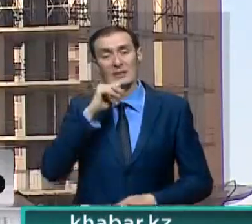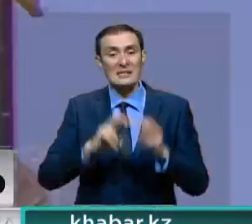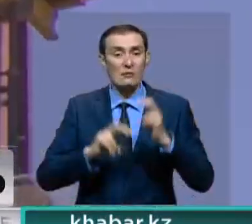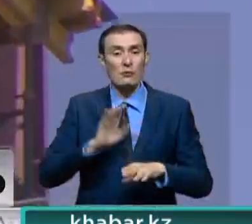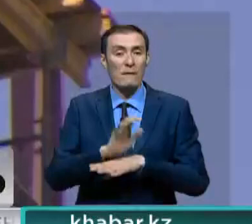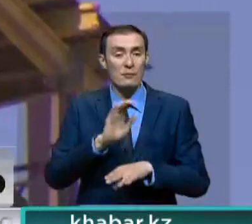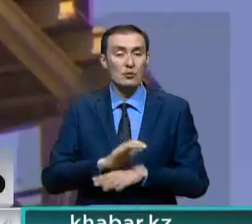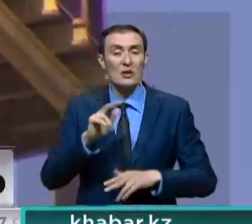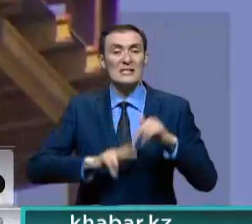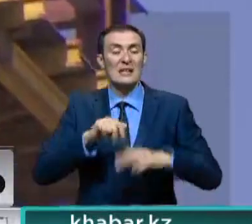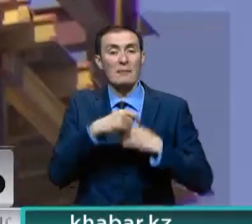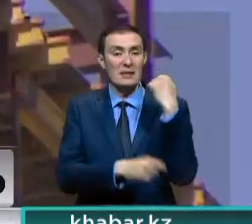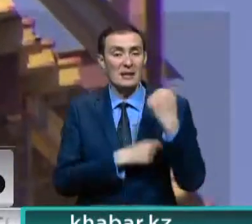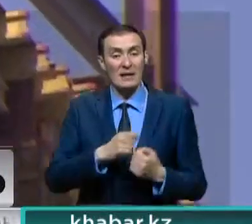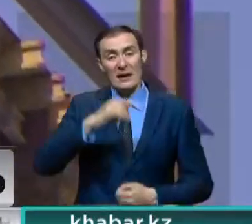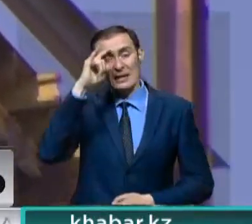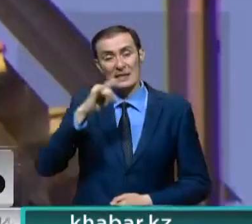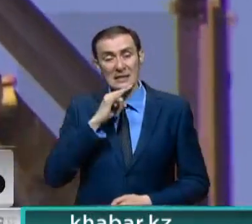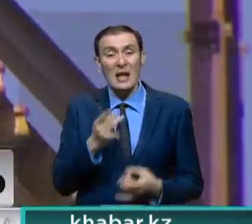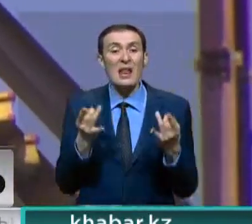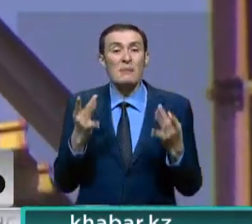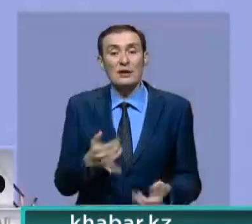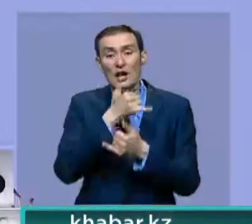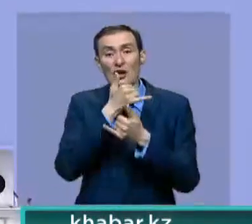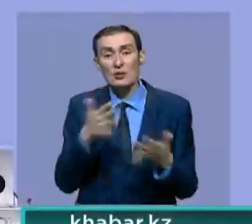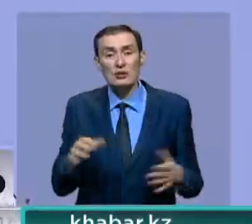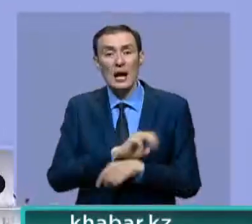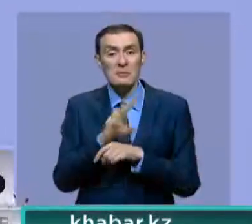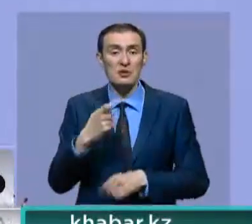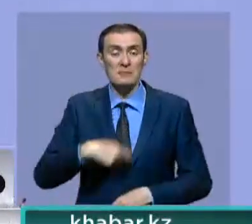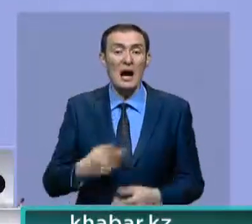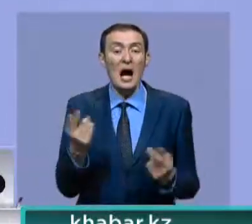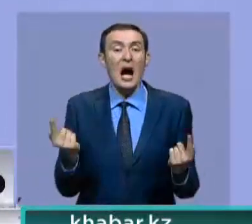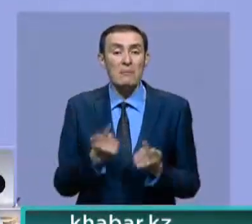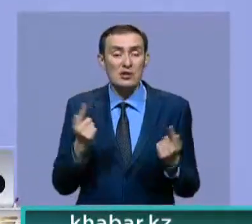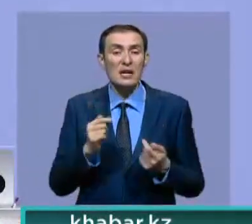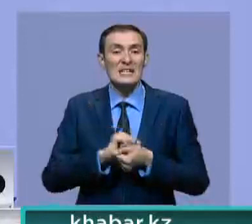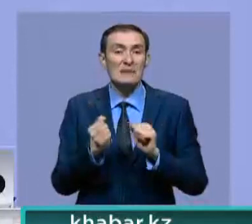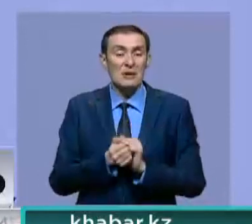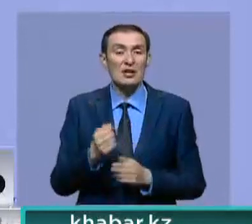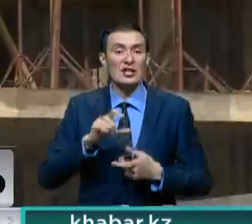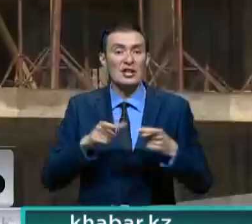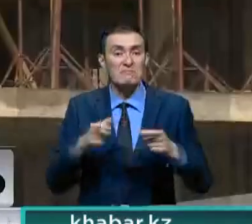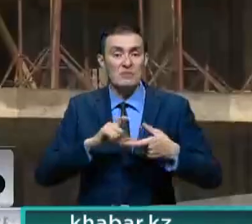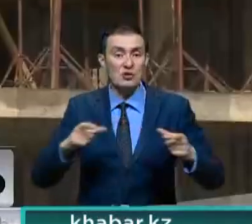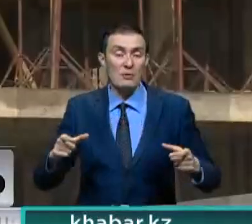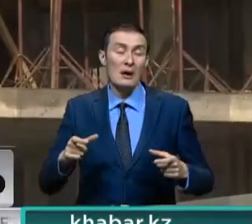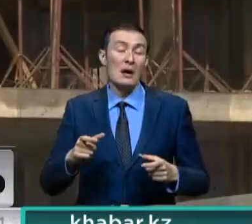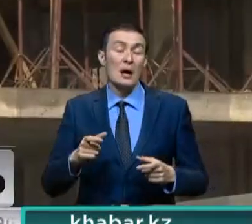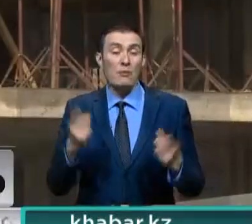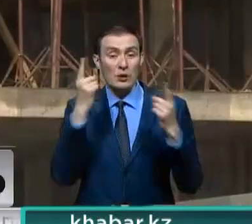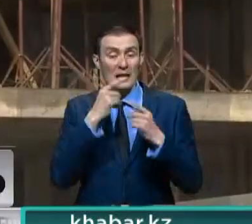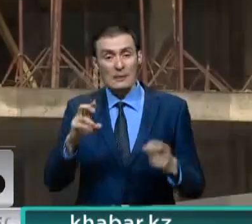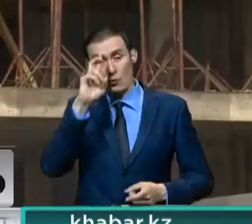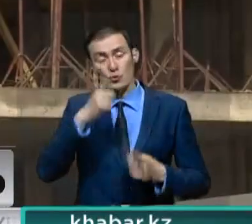по производству стройматериалов. Казахстан элементарно не может обеспечить себя даже цементом и кирпичом. Об этом говорят эксперты. По данным